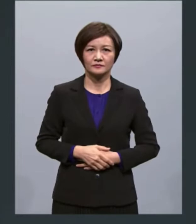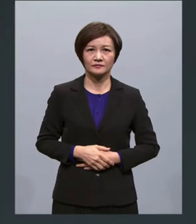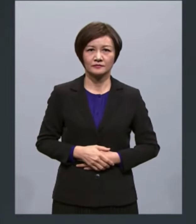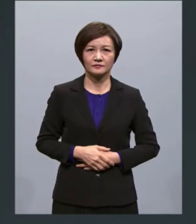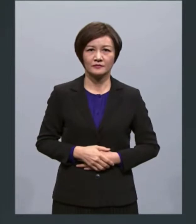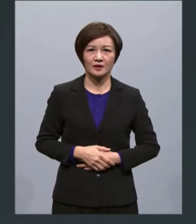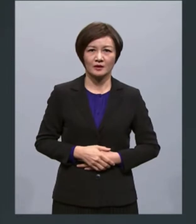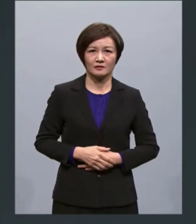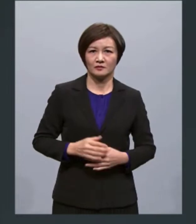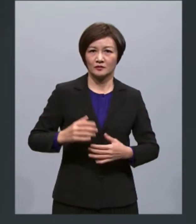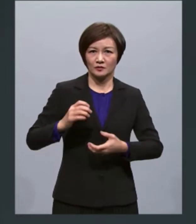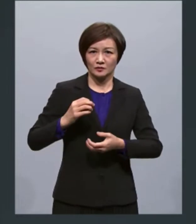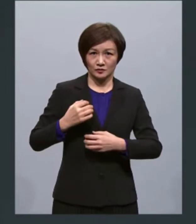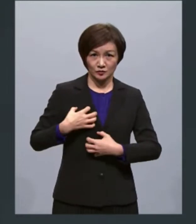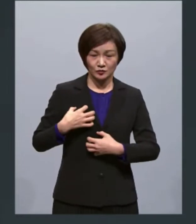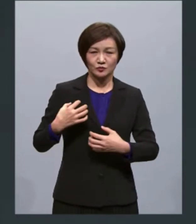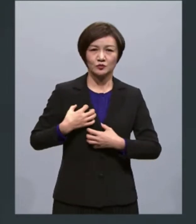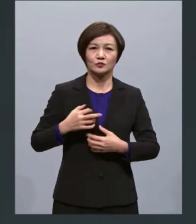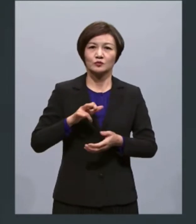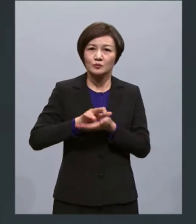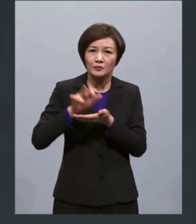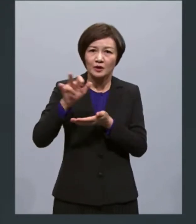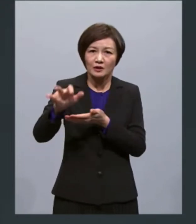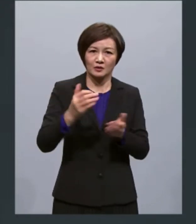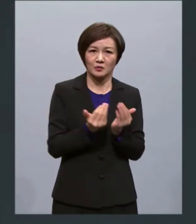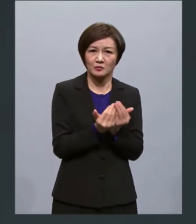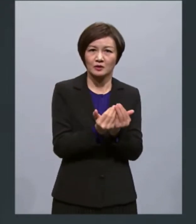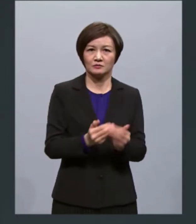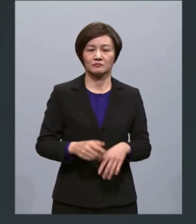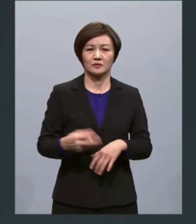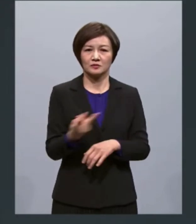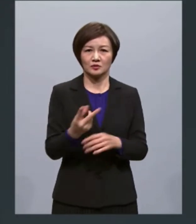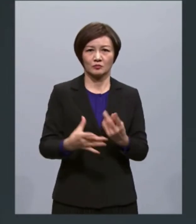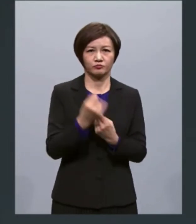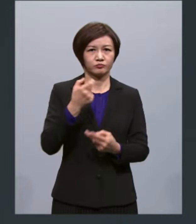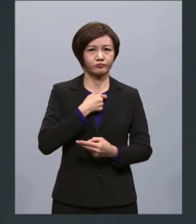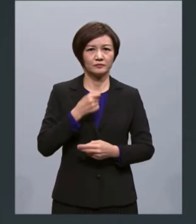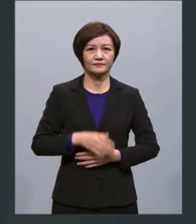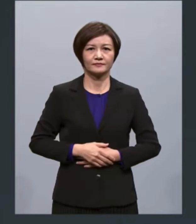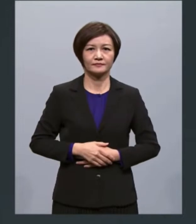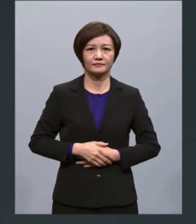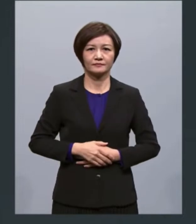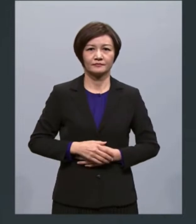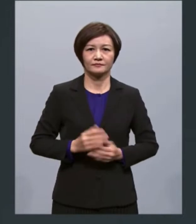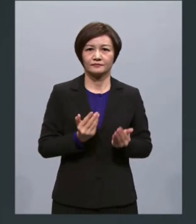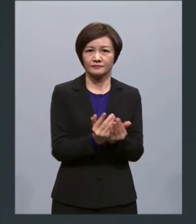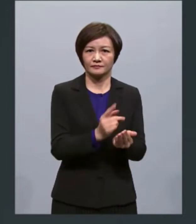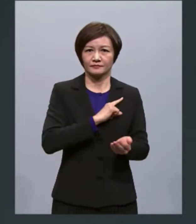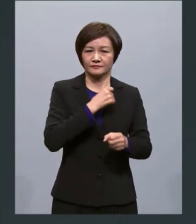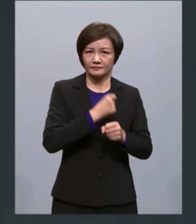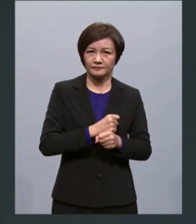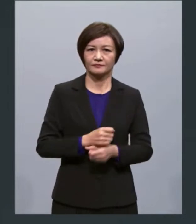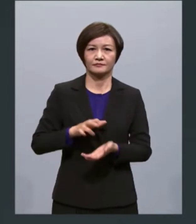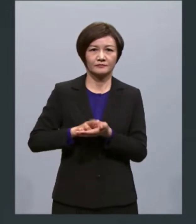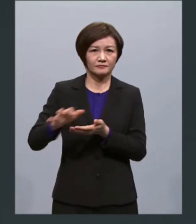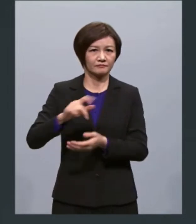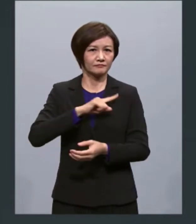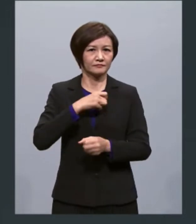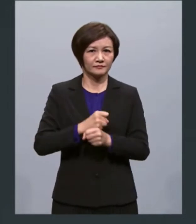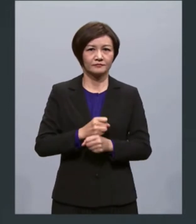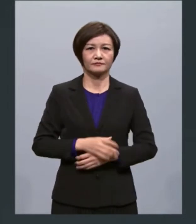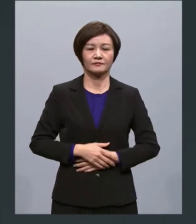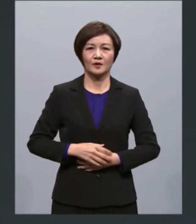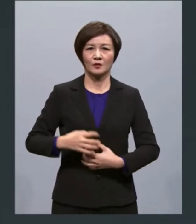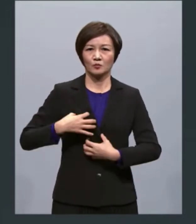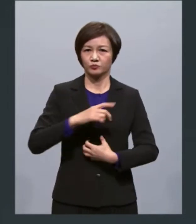取得武器方面，军购与自主发展两岸并行，延续国建国造、国际国造的政策，充实